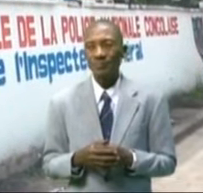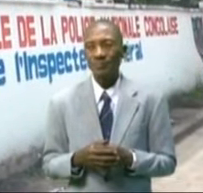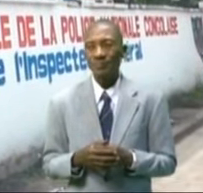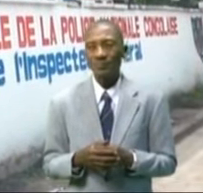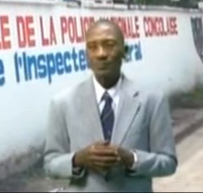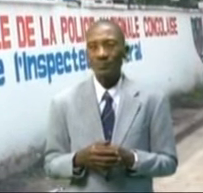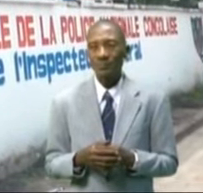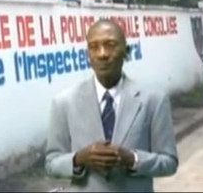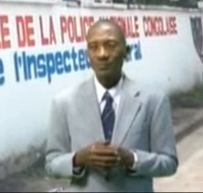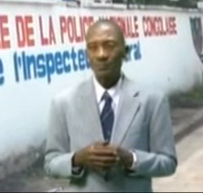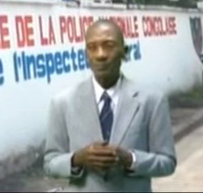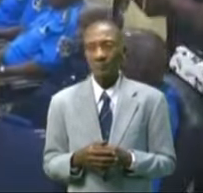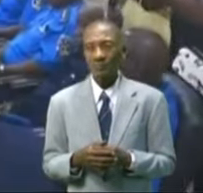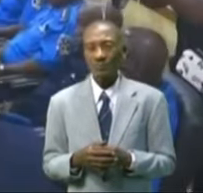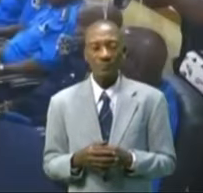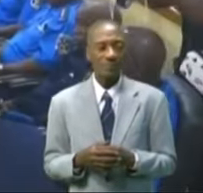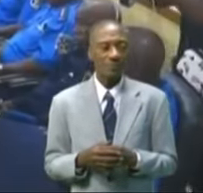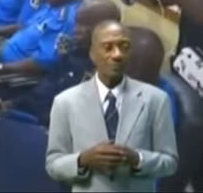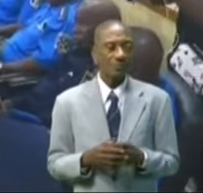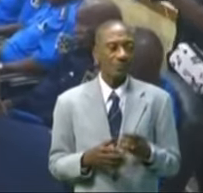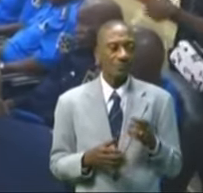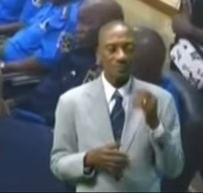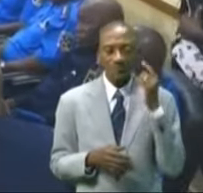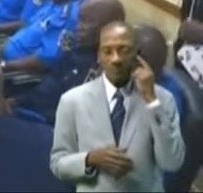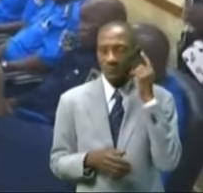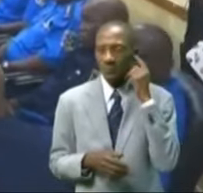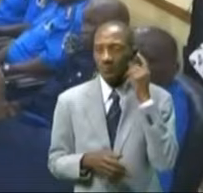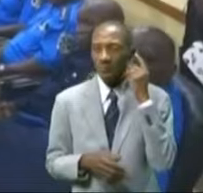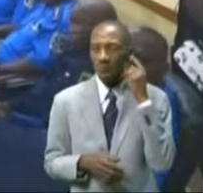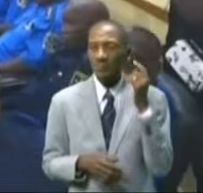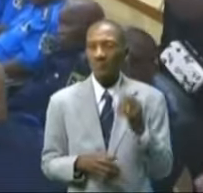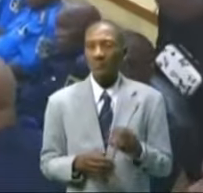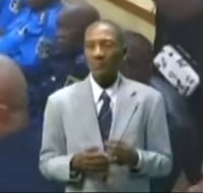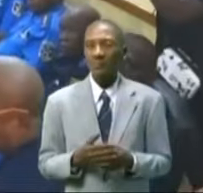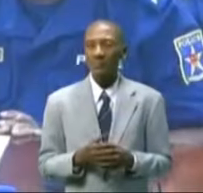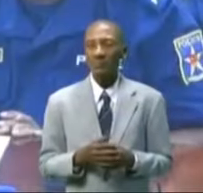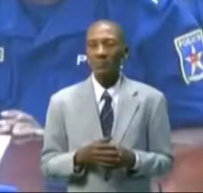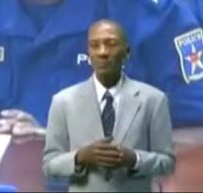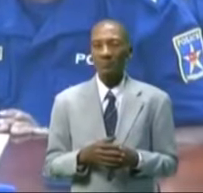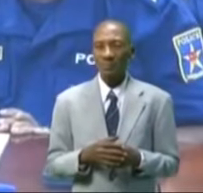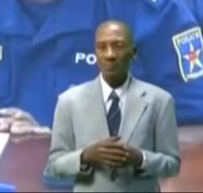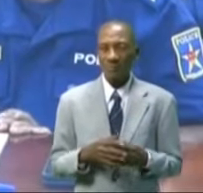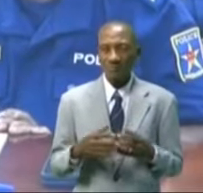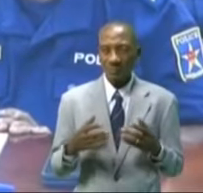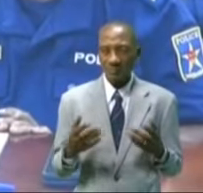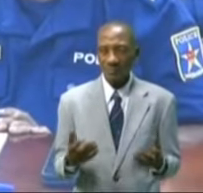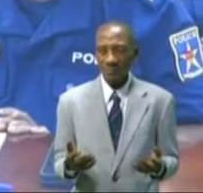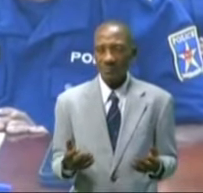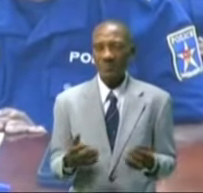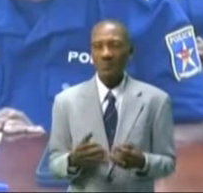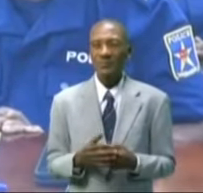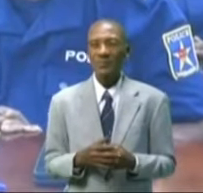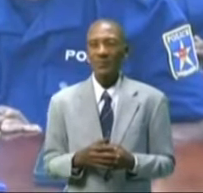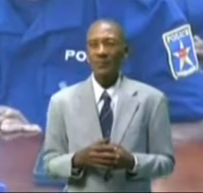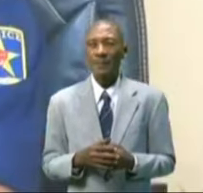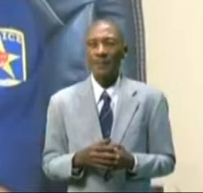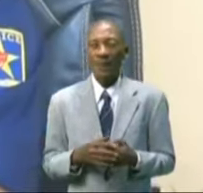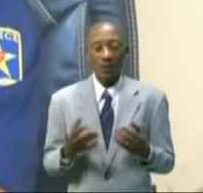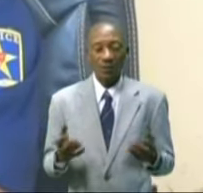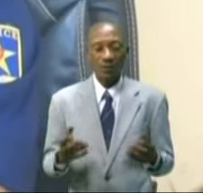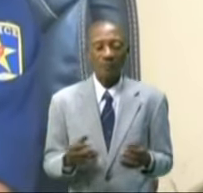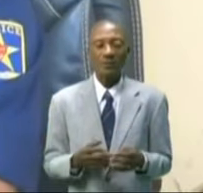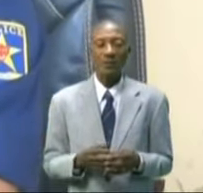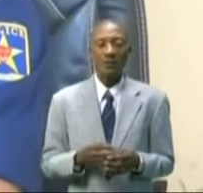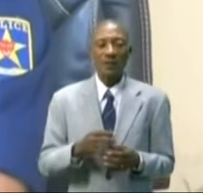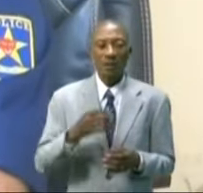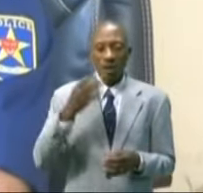Quelques jours seulement après la parade mixte, Forces armées de la République démocratique du Congo, police nationale, les activités